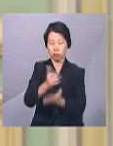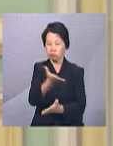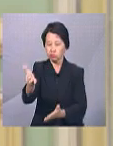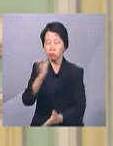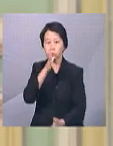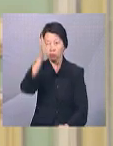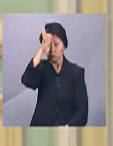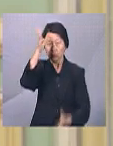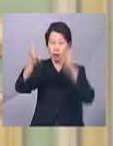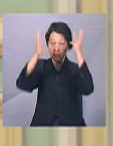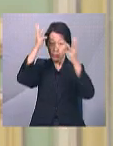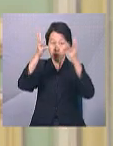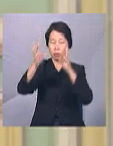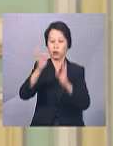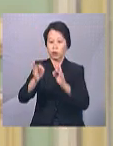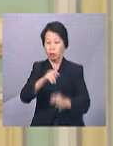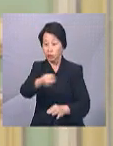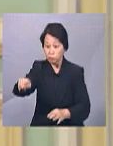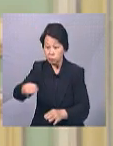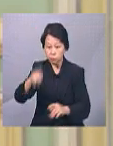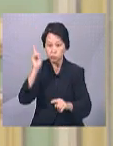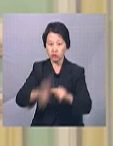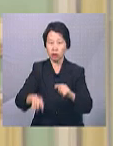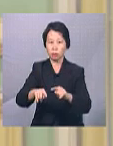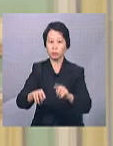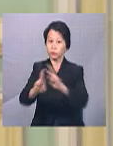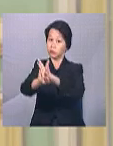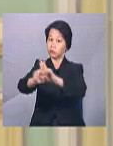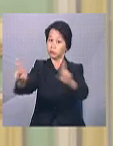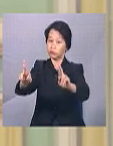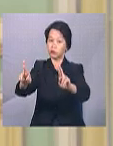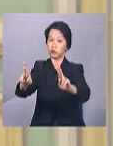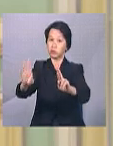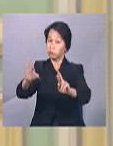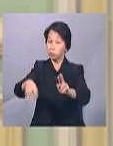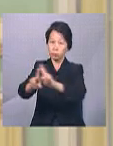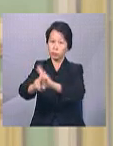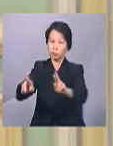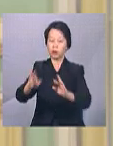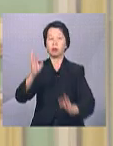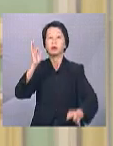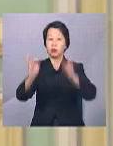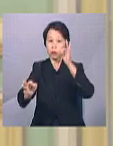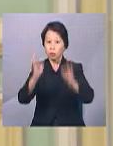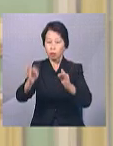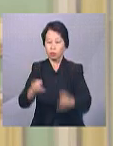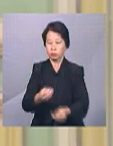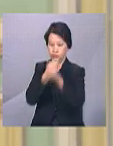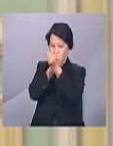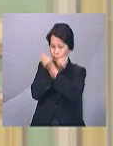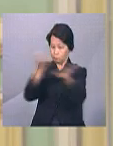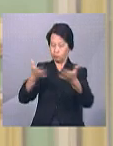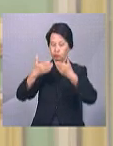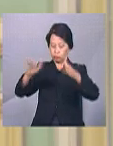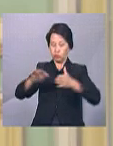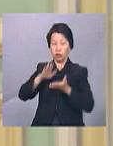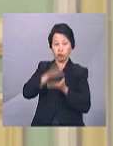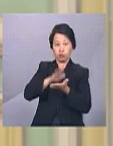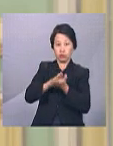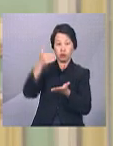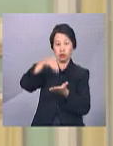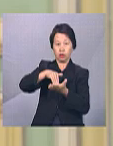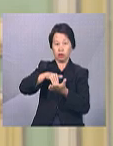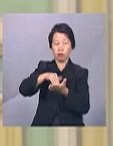bimbang sekiranya mereka tidak dapat membuat persediaan sewajarnya jika pengumuman pembukaan selesai sekolah